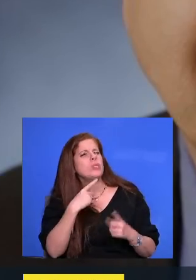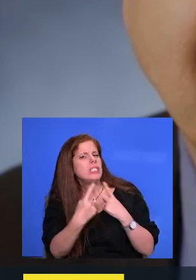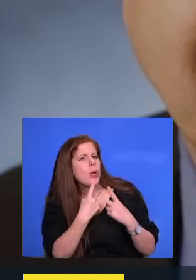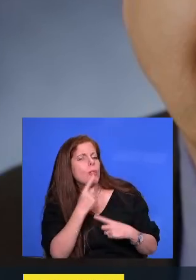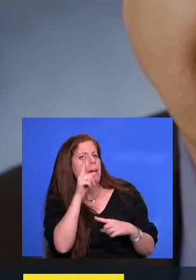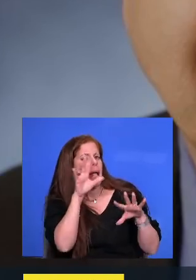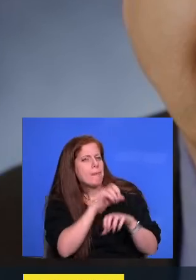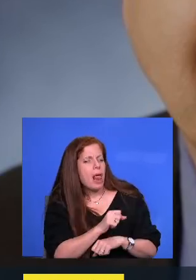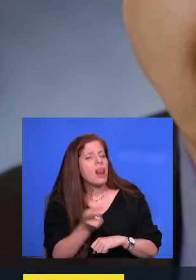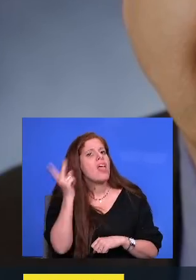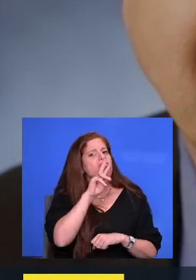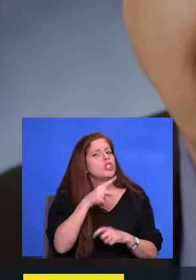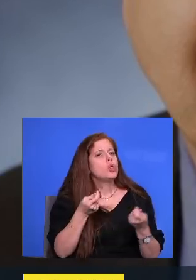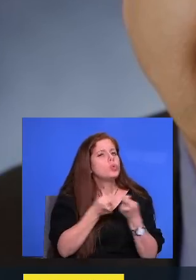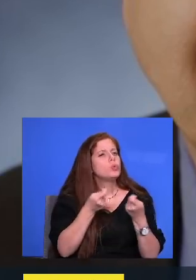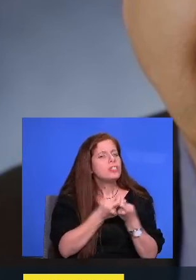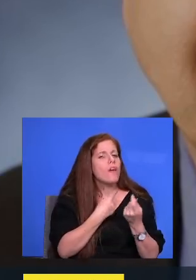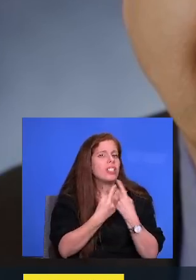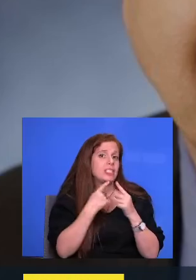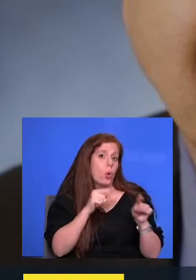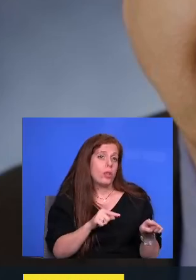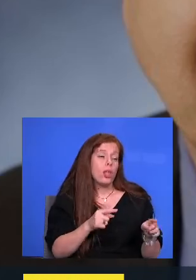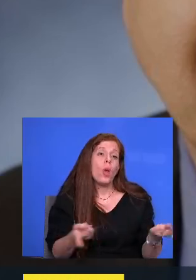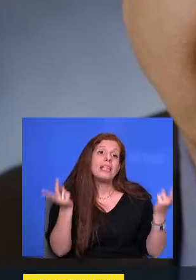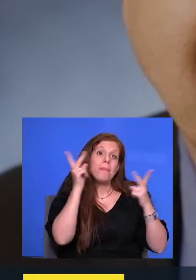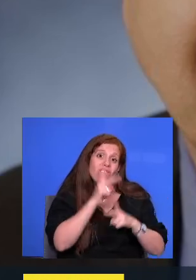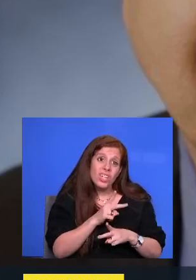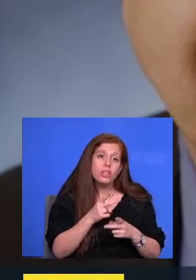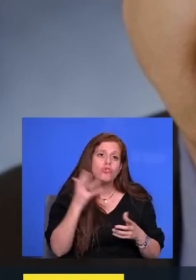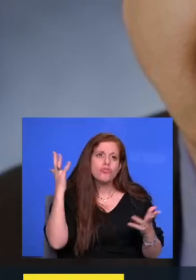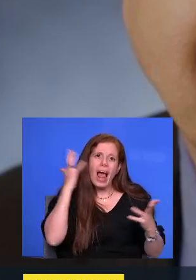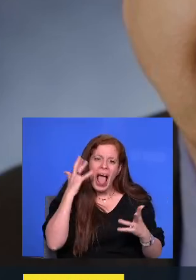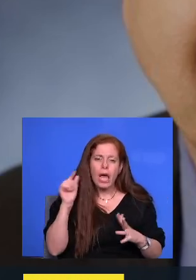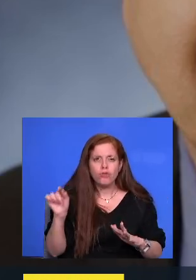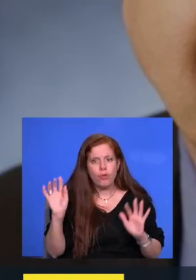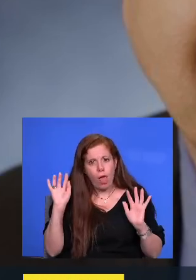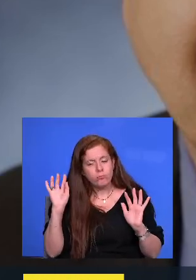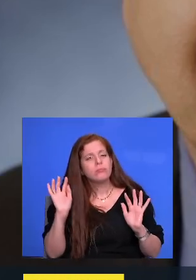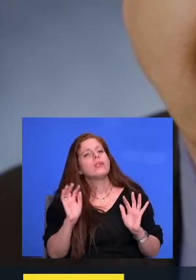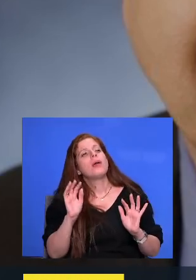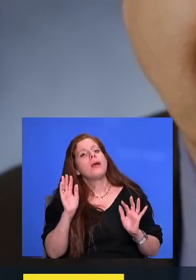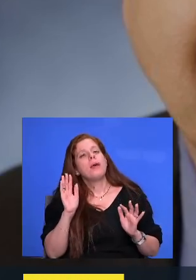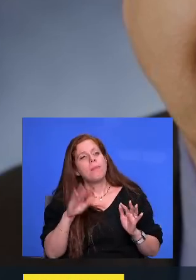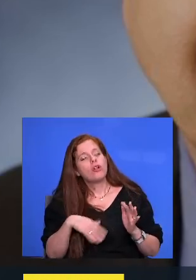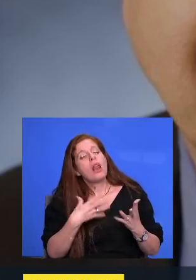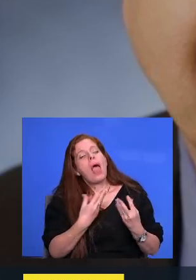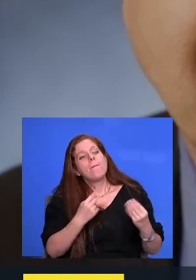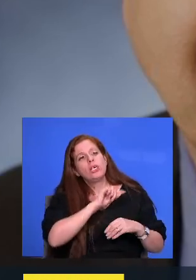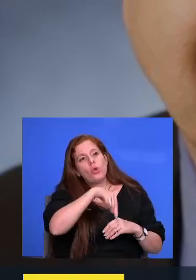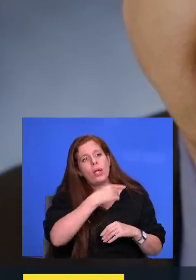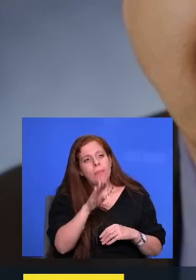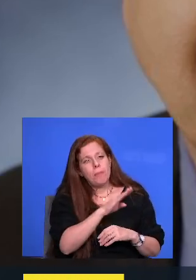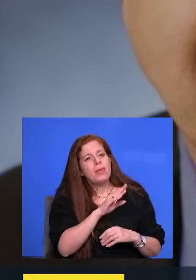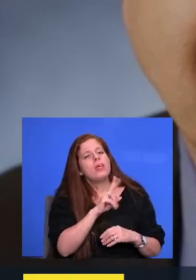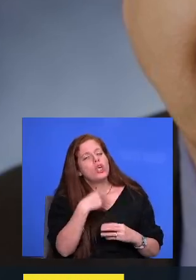עוד שותף או שותפה לשיחות הללו, מבין שהלחץ שלה. מאחר והיו לי הרבה שעות עם בנימין נתניהו, יש שפה שמדוברת